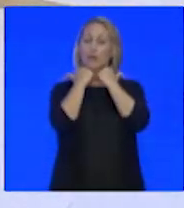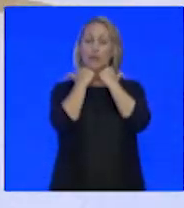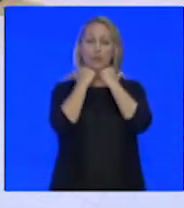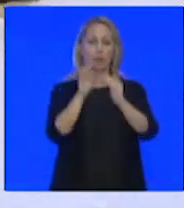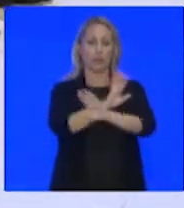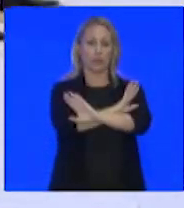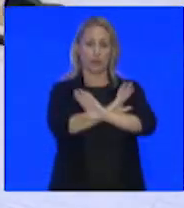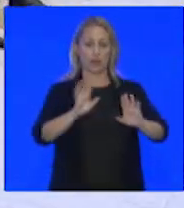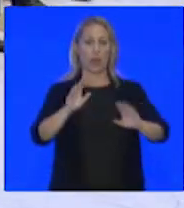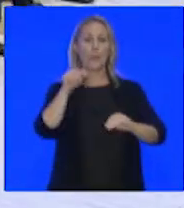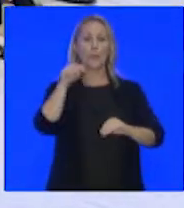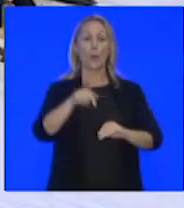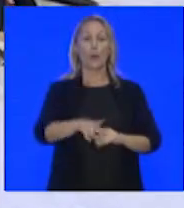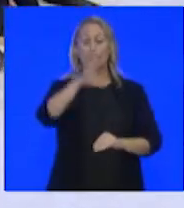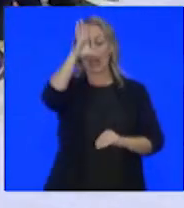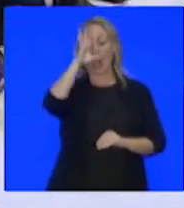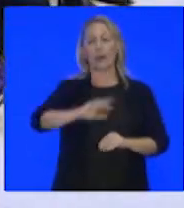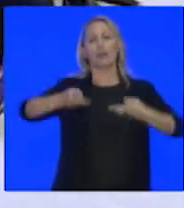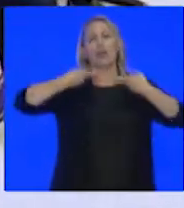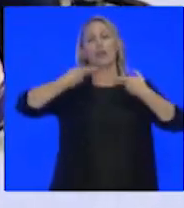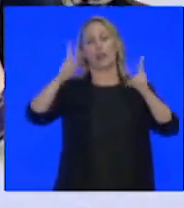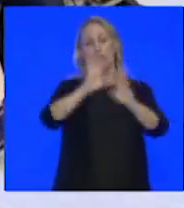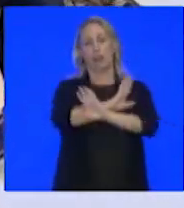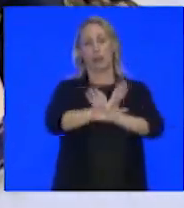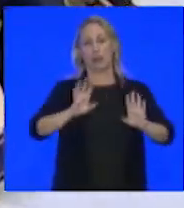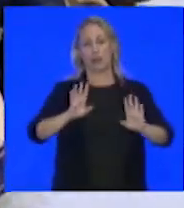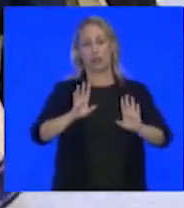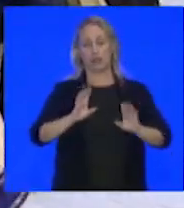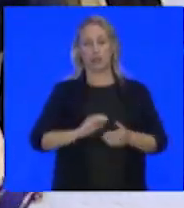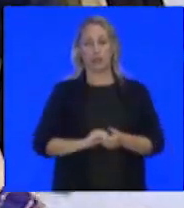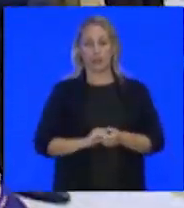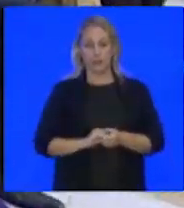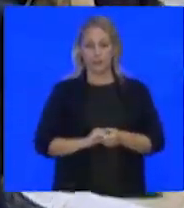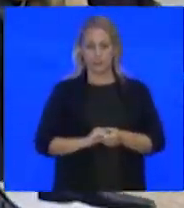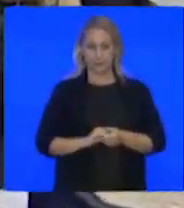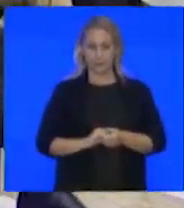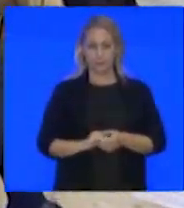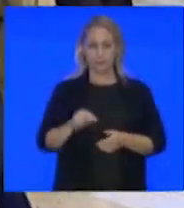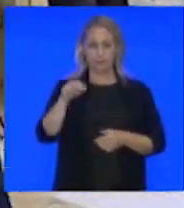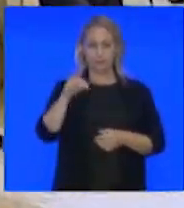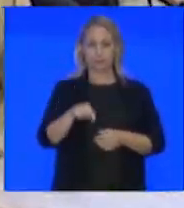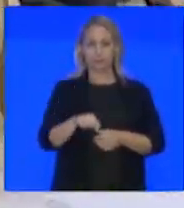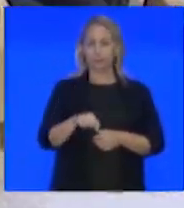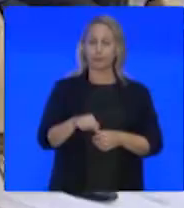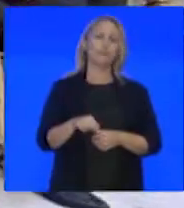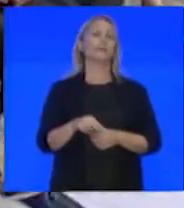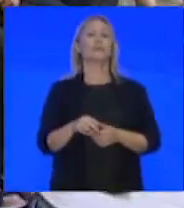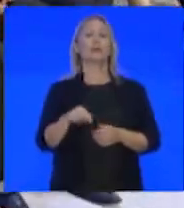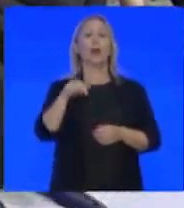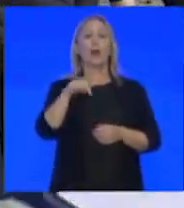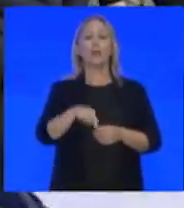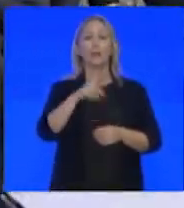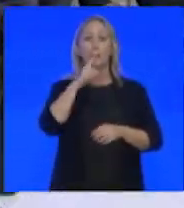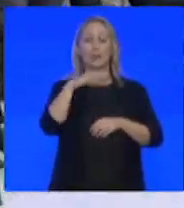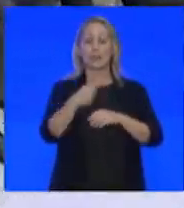κοινωνική συνοχή, ούτε πραγματική ελευθερία. Αλλά ούτε και ελπίδα ότι θα γεβερωθούν τα μεγάλα